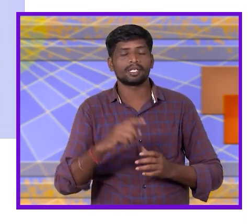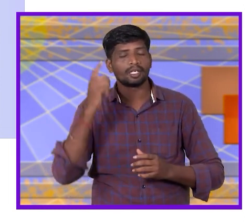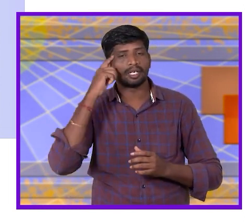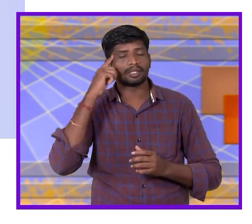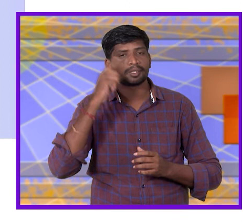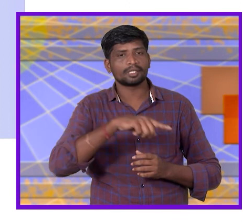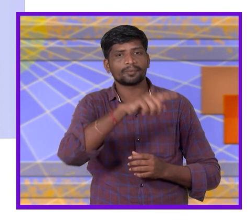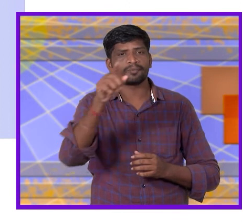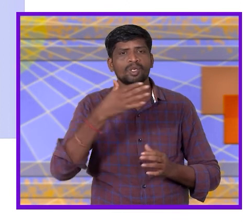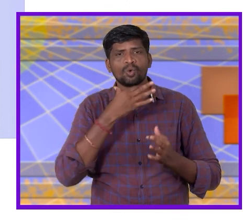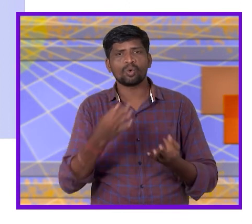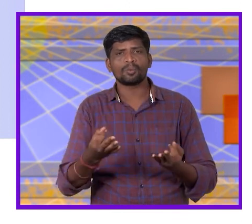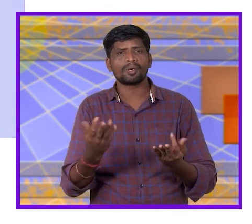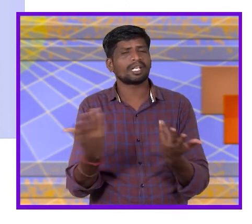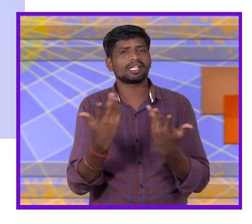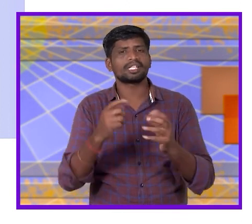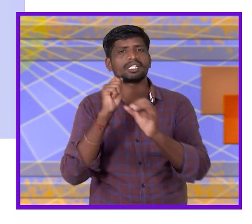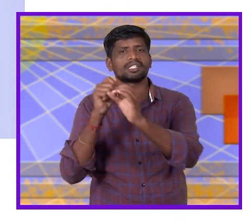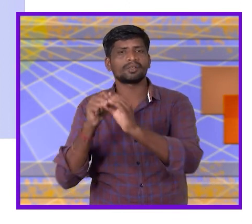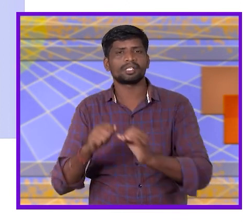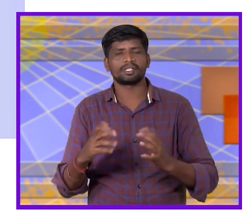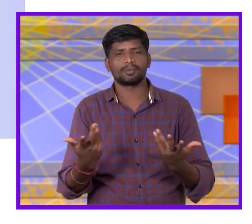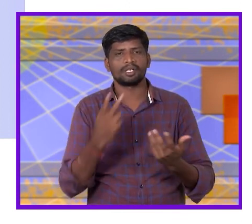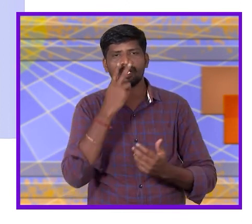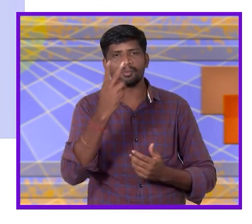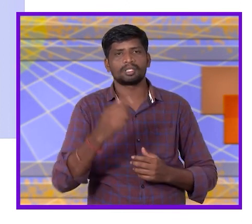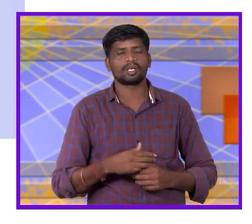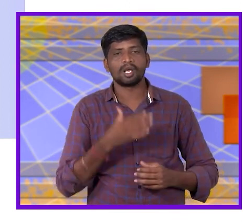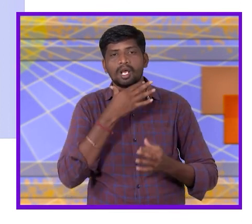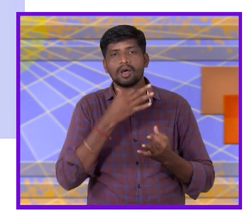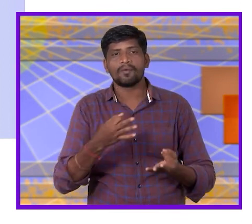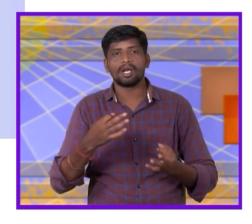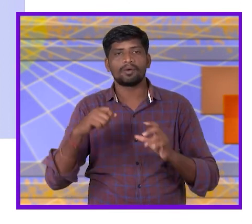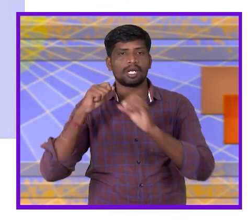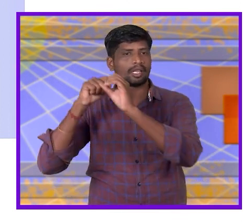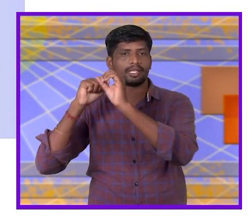எந்தெந்த இடத்துலலாம் திருக்குறளை செதுக்கி வச்சுருக்காங்க. நம்ம பார்த்தோம் வள்ளுவர் கோட்டத்தில்